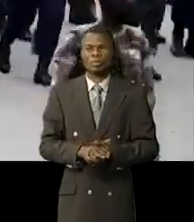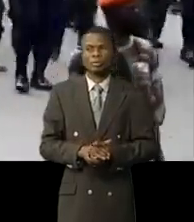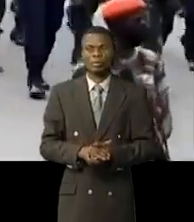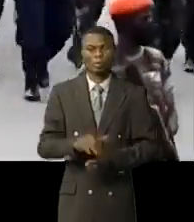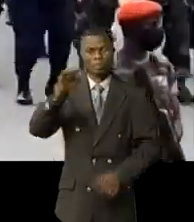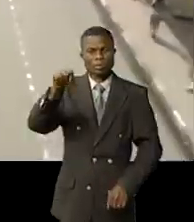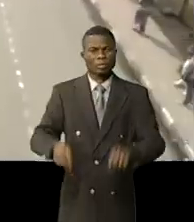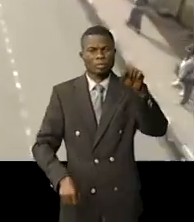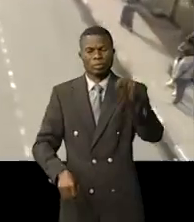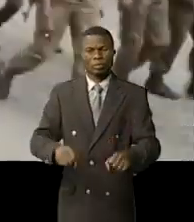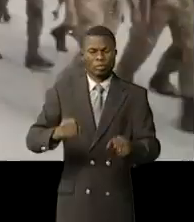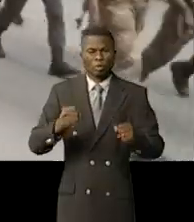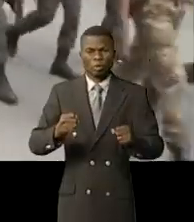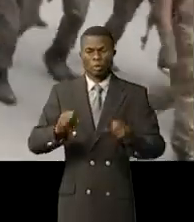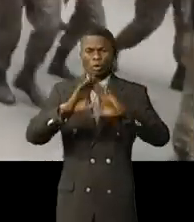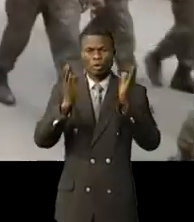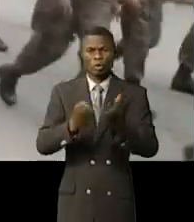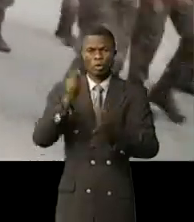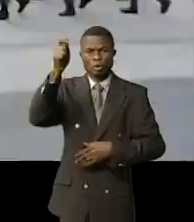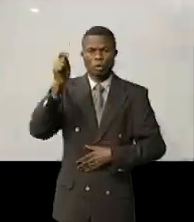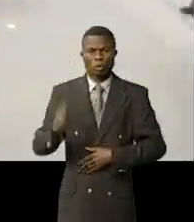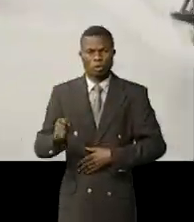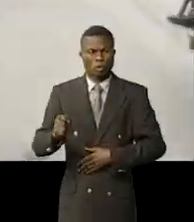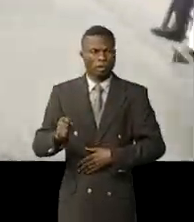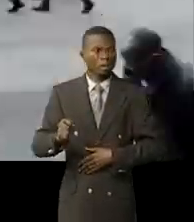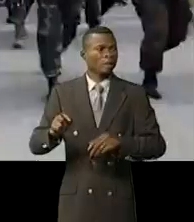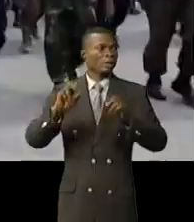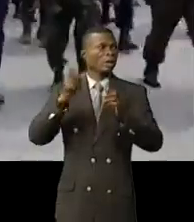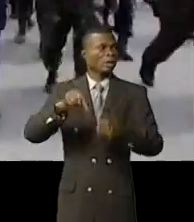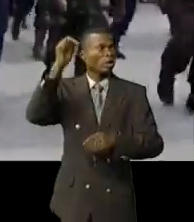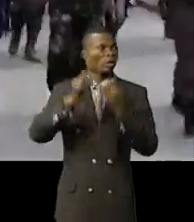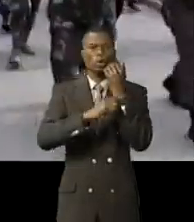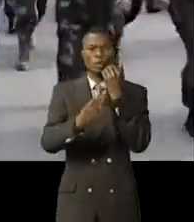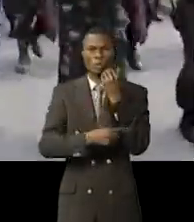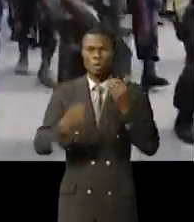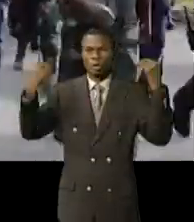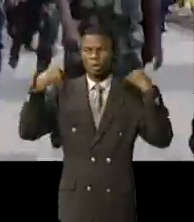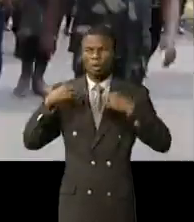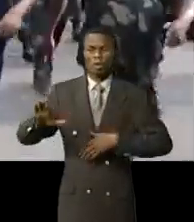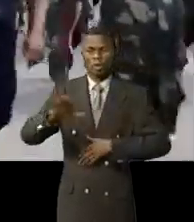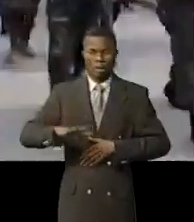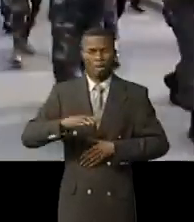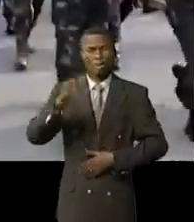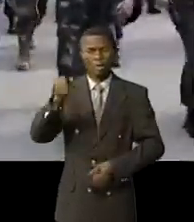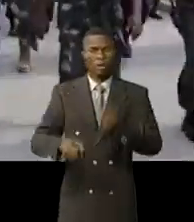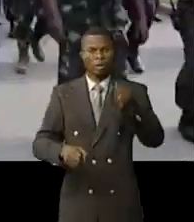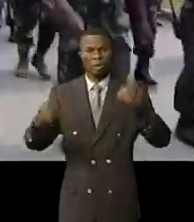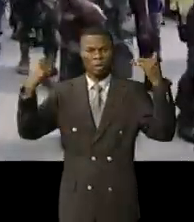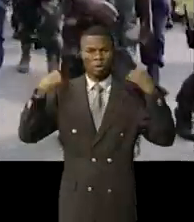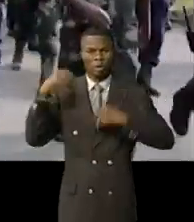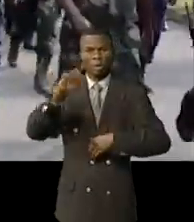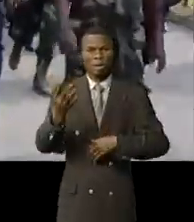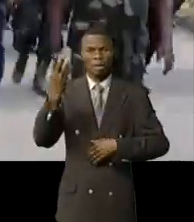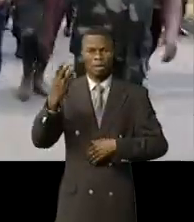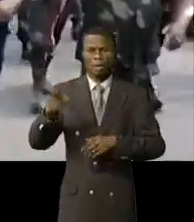Une marche d'endurance de toutes les unités de la garnison de Goma, avec à sa tête le général de brigade Chinkobo Gislain, commandant de la